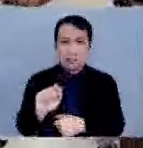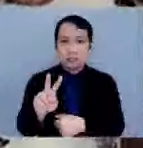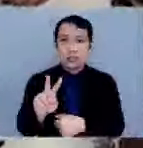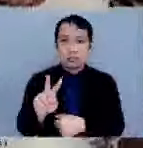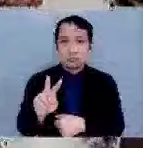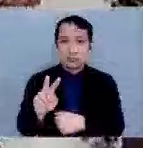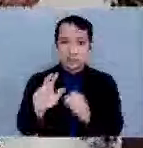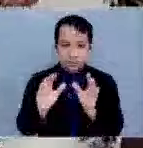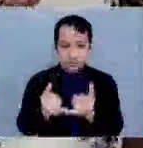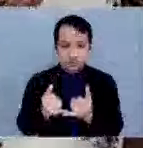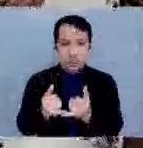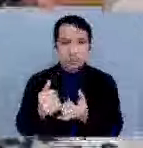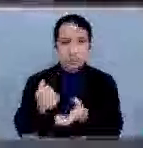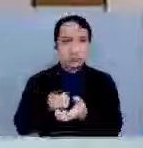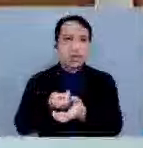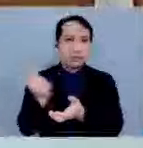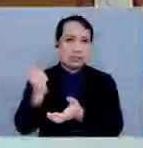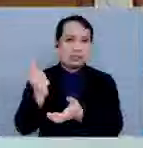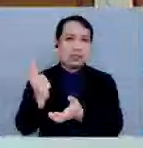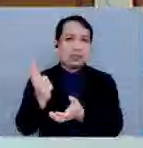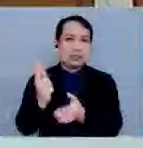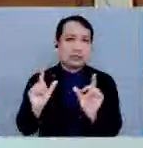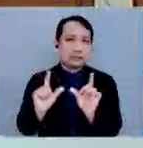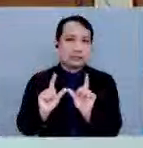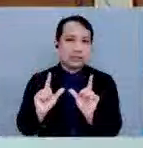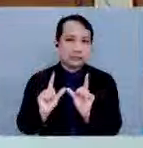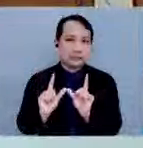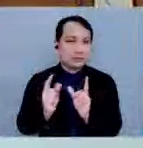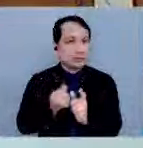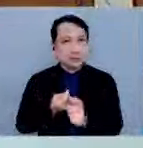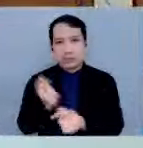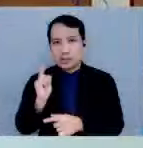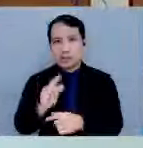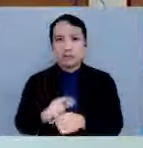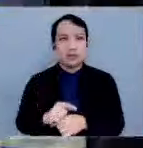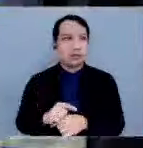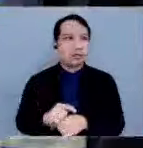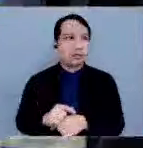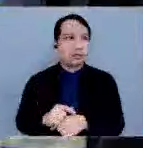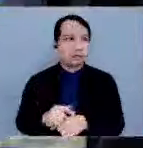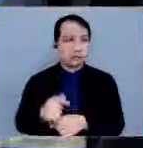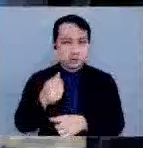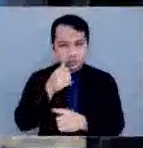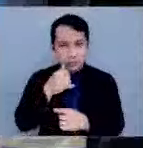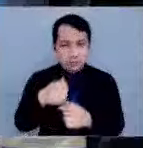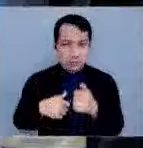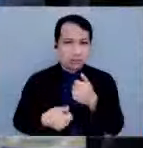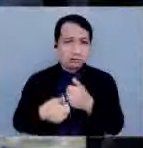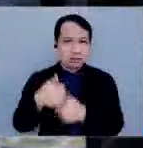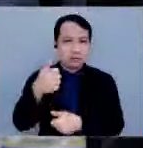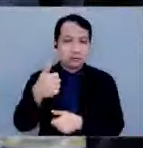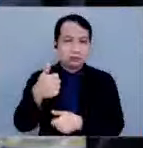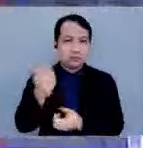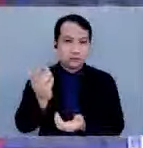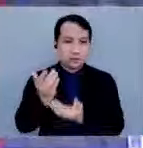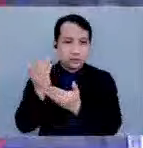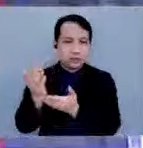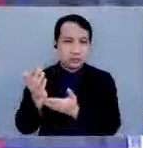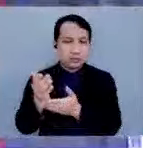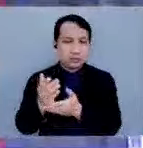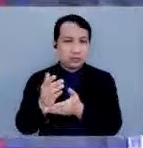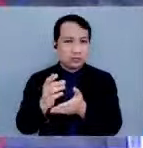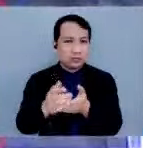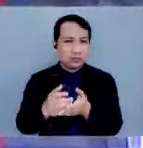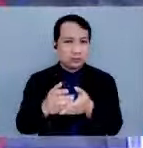na bawian ito ng prangkisa. Kahapon, lumusot na sa ikalawang pagbasa sa Kamara ang panukalang pagbawi ng